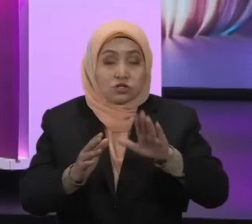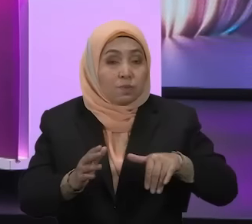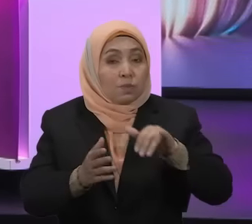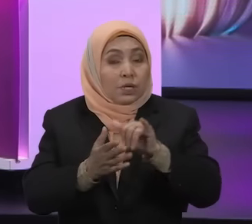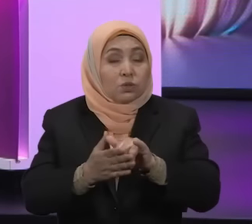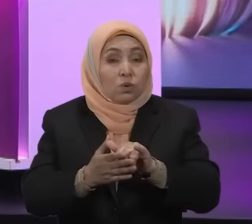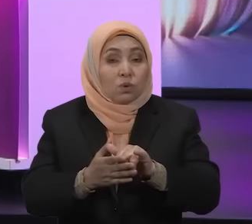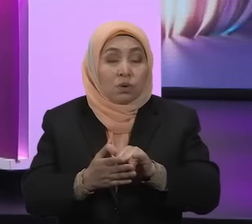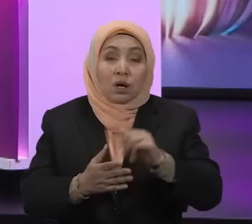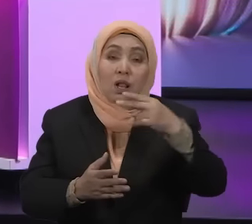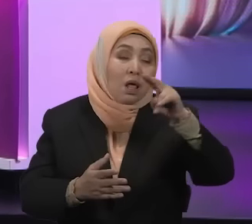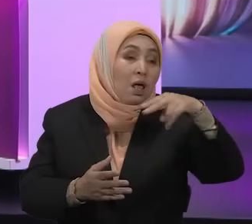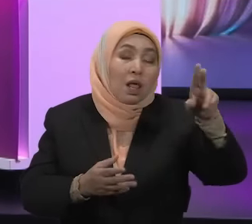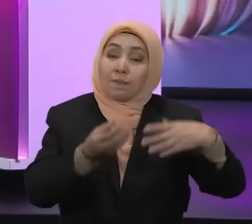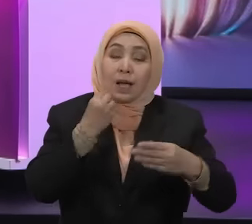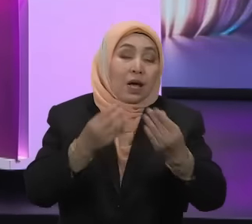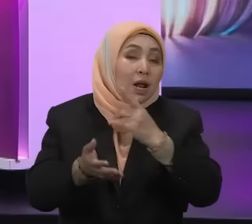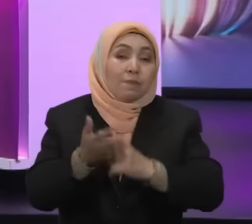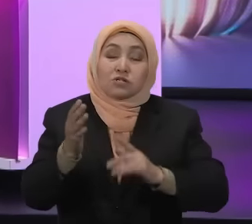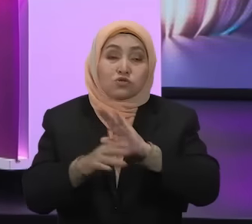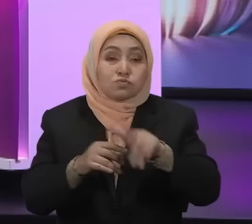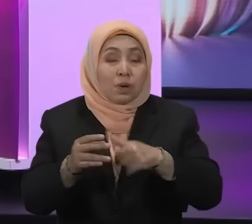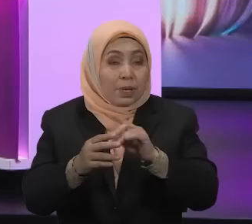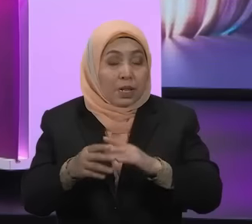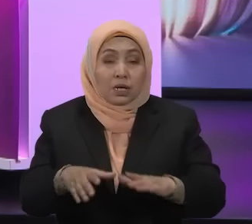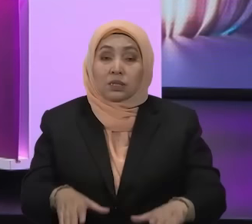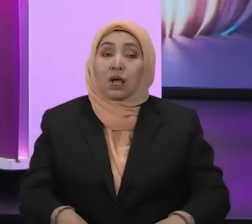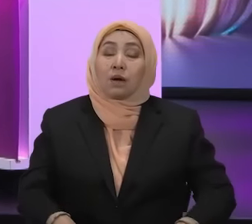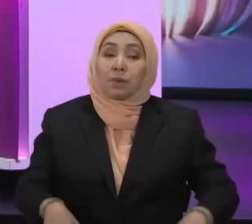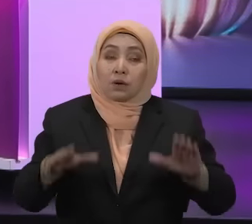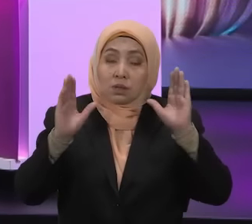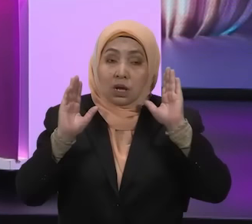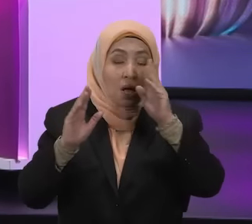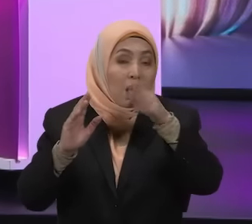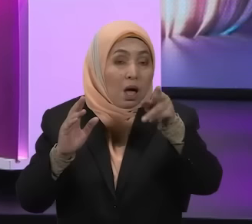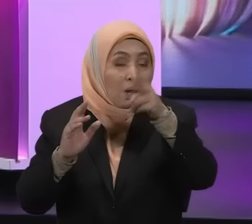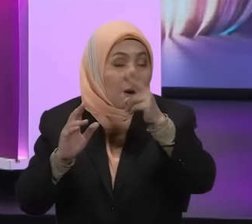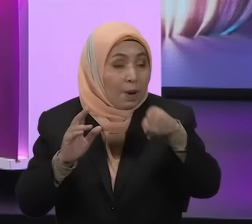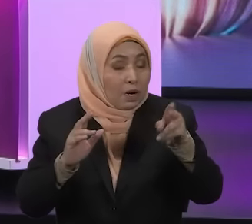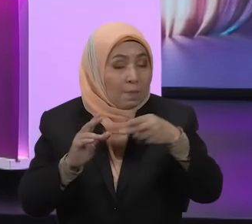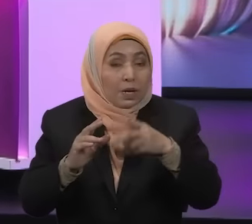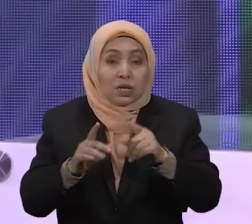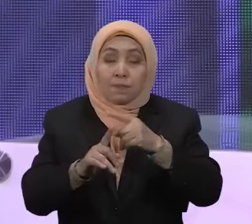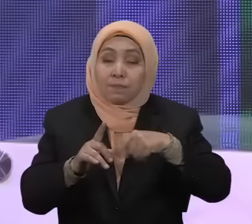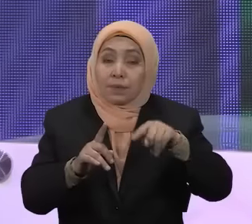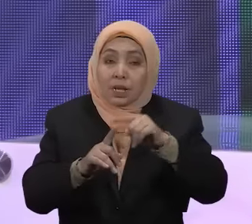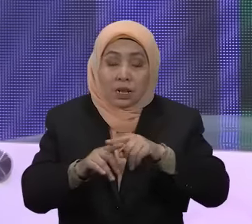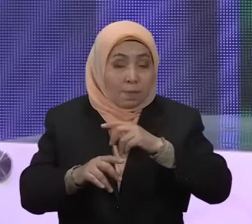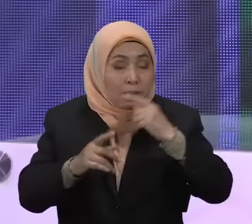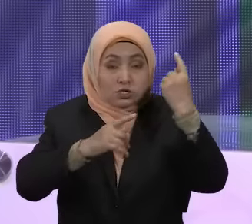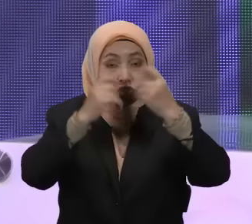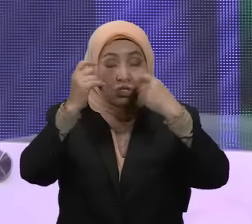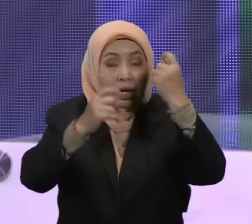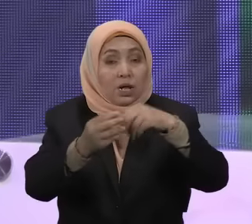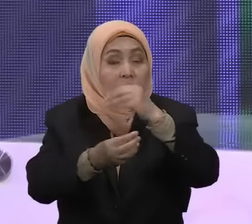itu halal semua, makan, mm-hmm, semua halal, mm-hmm, tapi bila takbiratul ihram saja haram segalanya. Betul. Ya, dan bila perjalanan haji